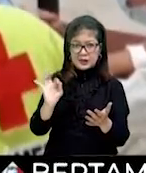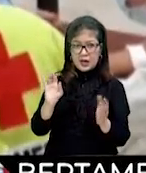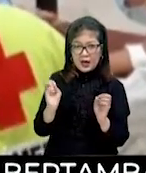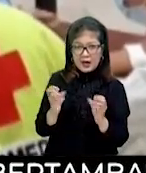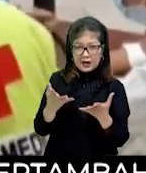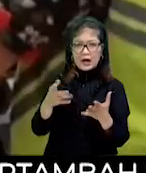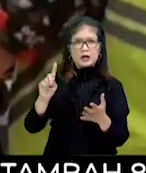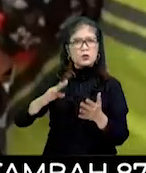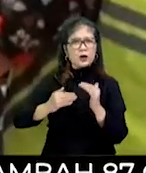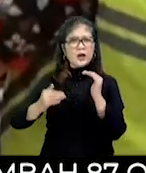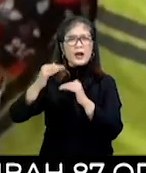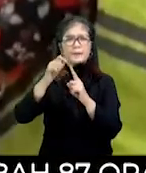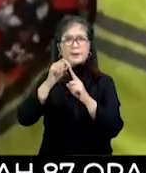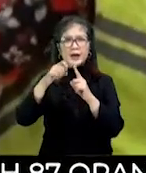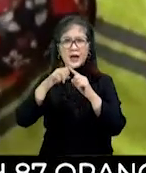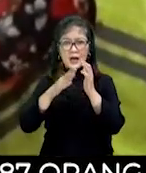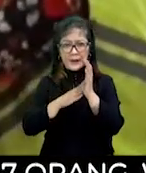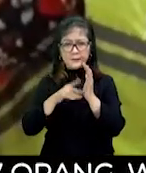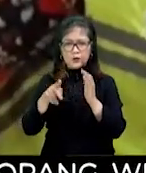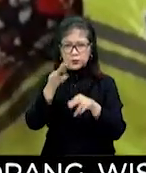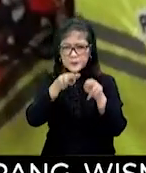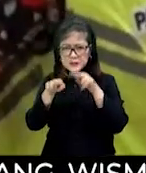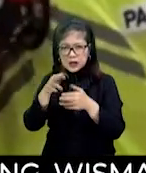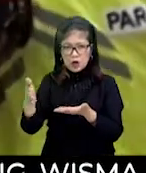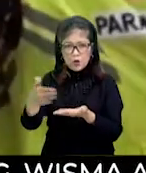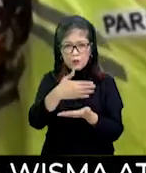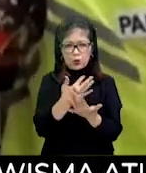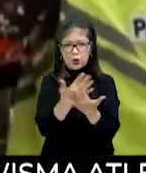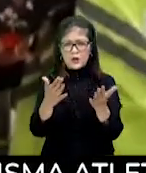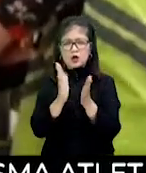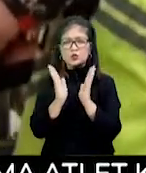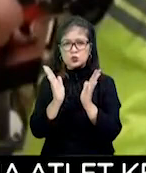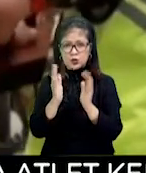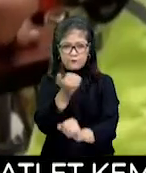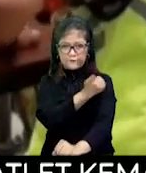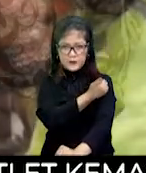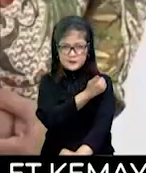namun tetap dilakukan pemeriksaan dokumen warga terkait vaksinasi.